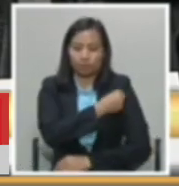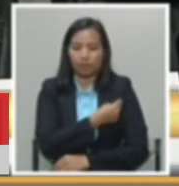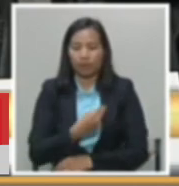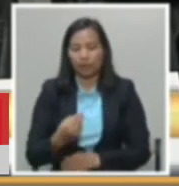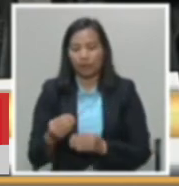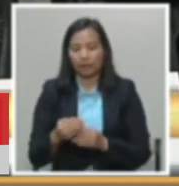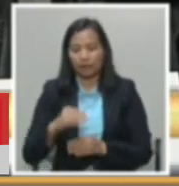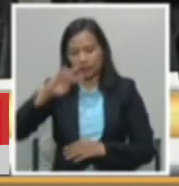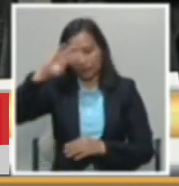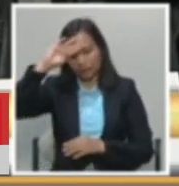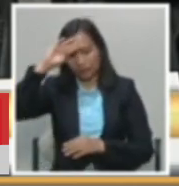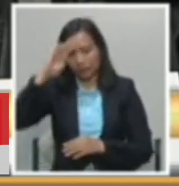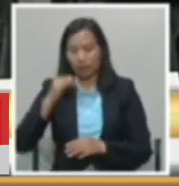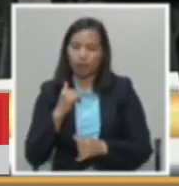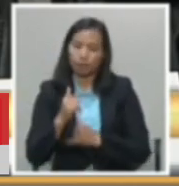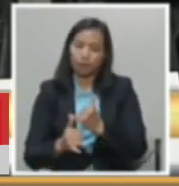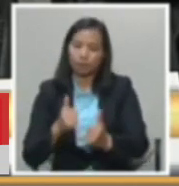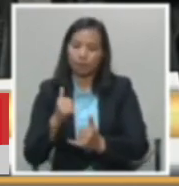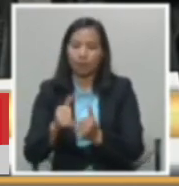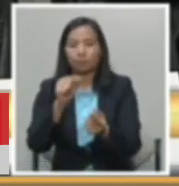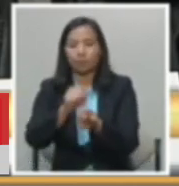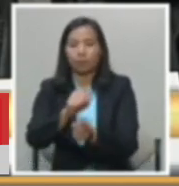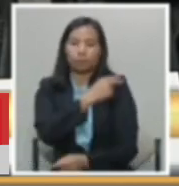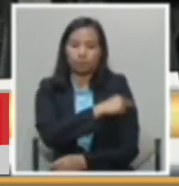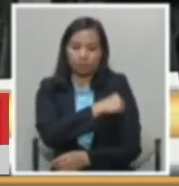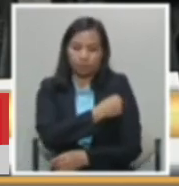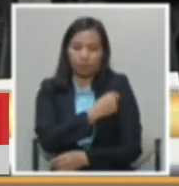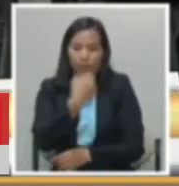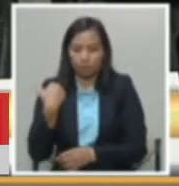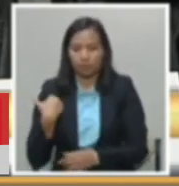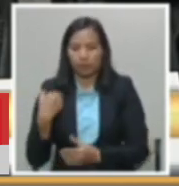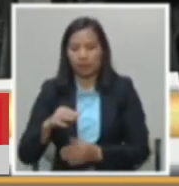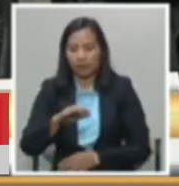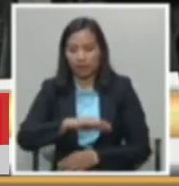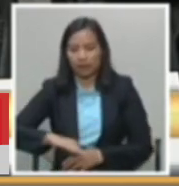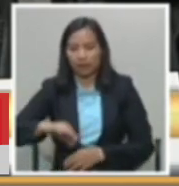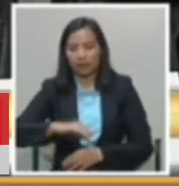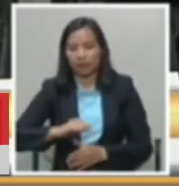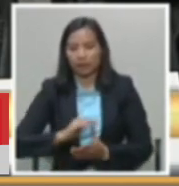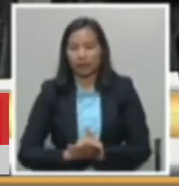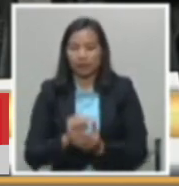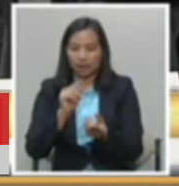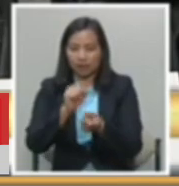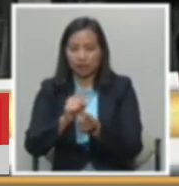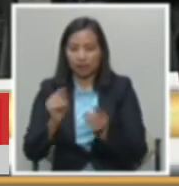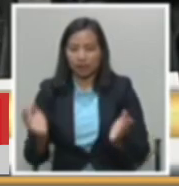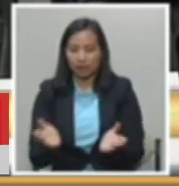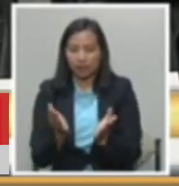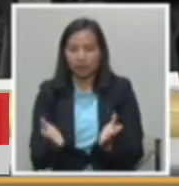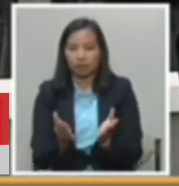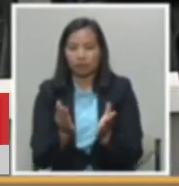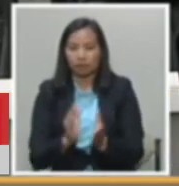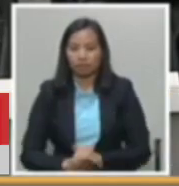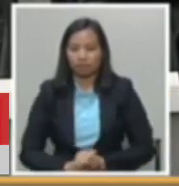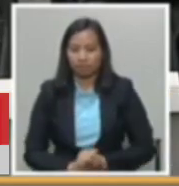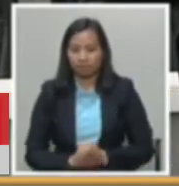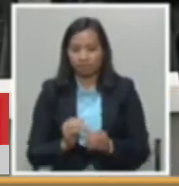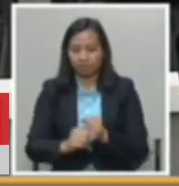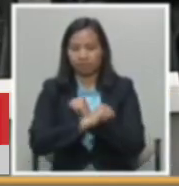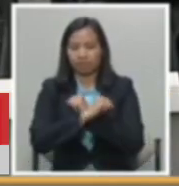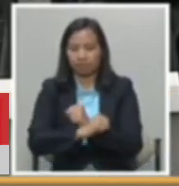เก็บป่วยผมต้องเรียนว่าเราก็รู้ดีอยู่แล้วนะครับว่าเราควรจะส่งเสริมป้อง